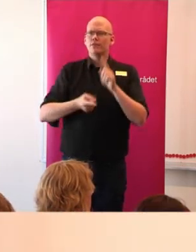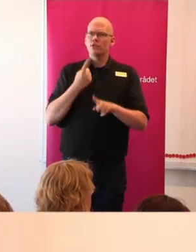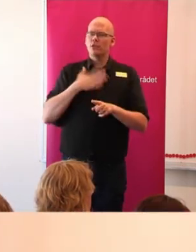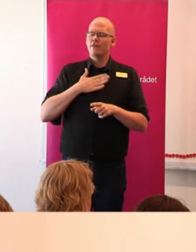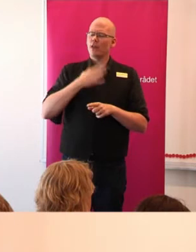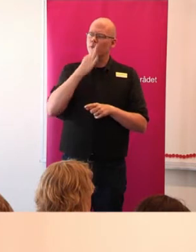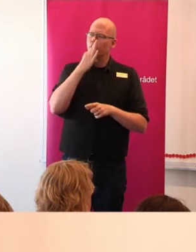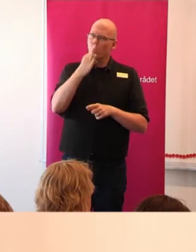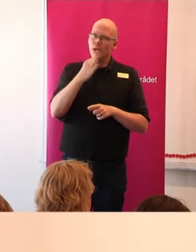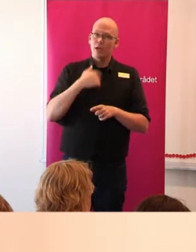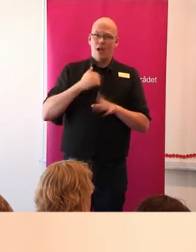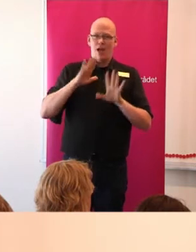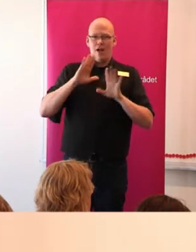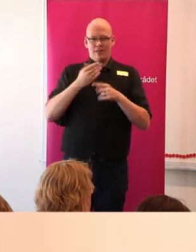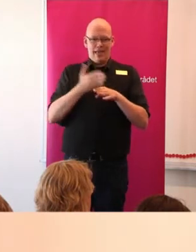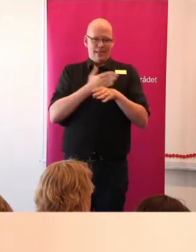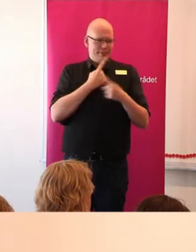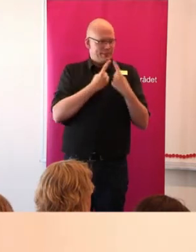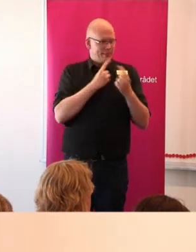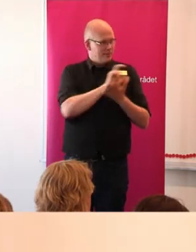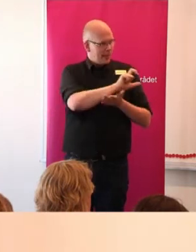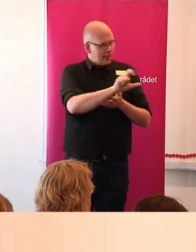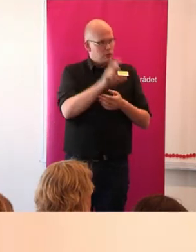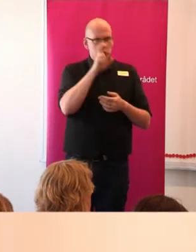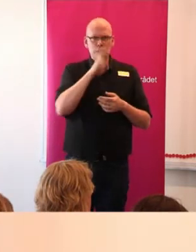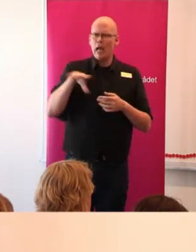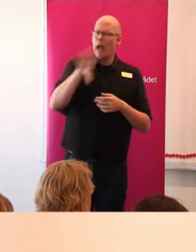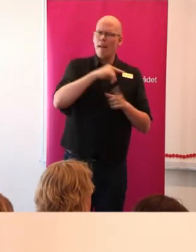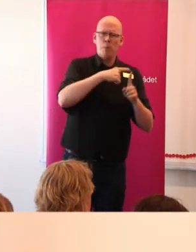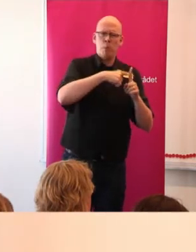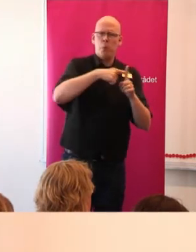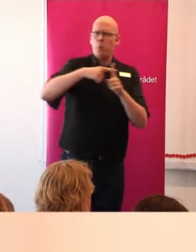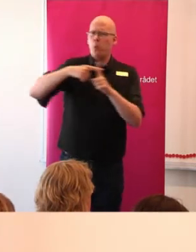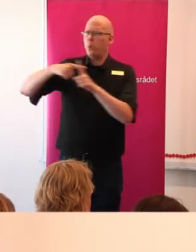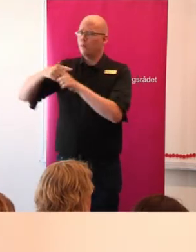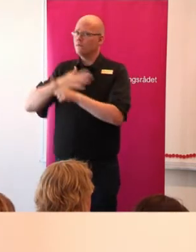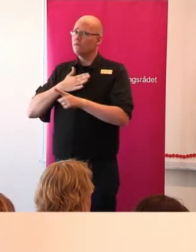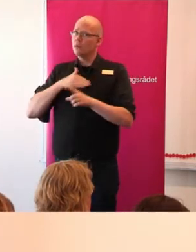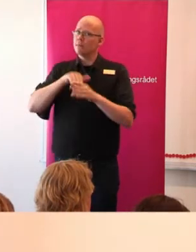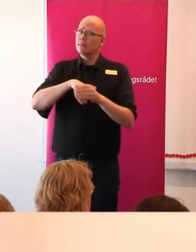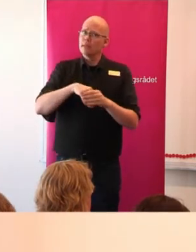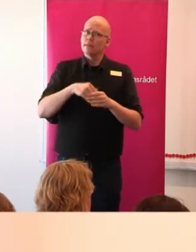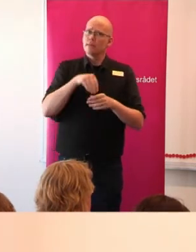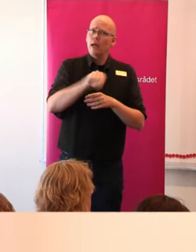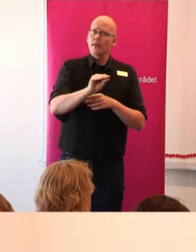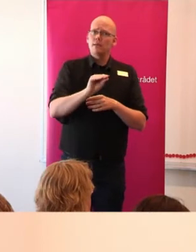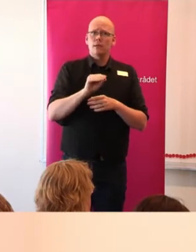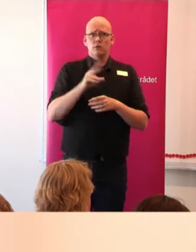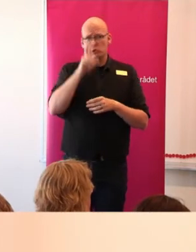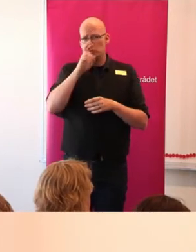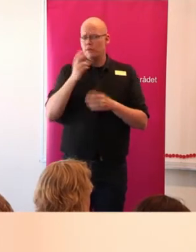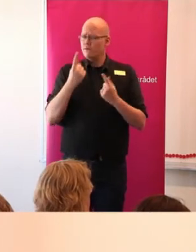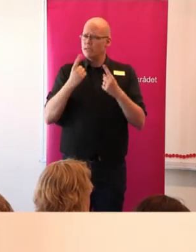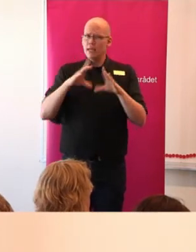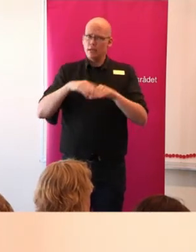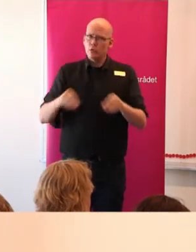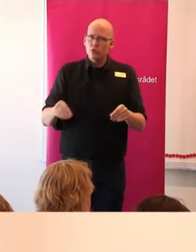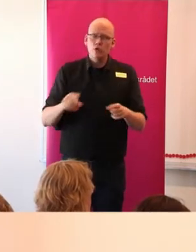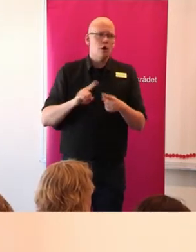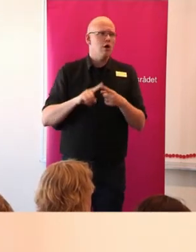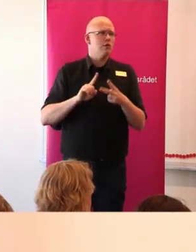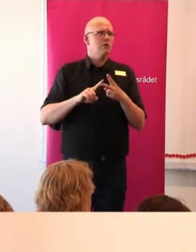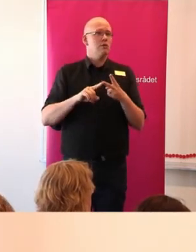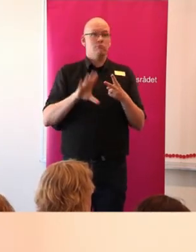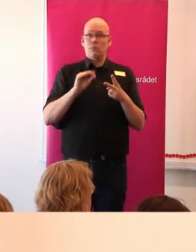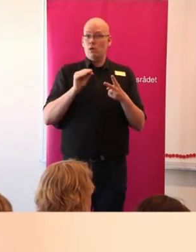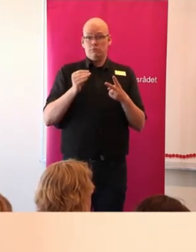när jag har gjort förjobbet här och när jag har pratat med er innan så är ju alla väldigt, väldigt positiva till den här satsningen. Mm. Resultaten är fantastiska, det, på